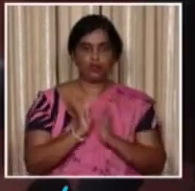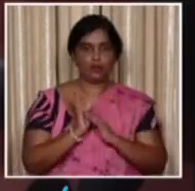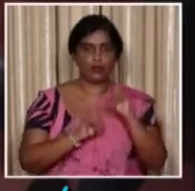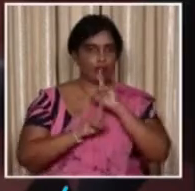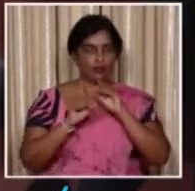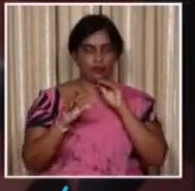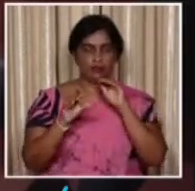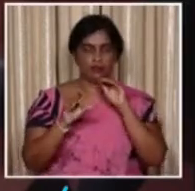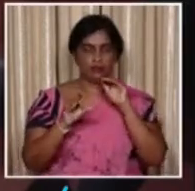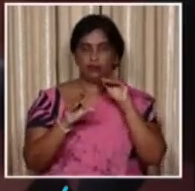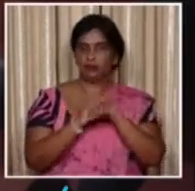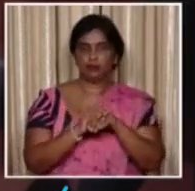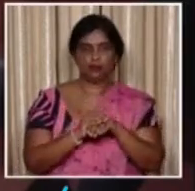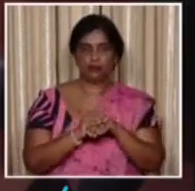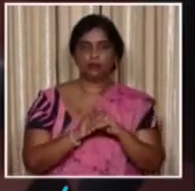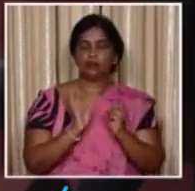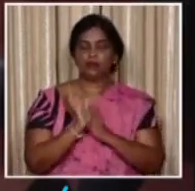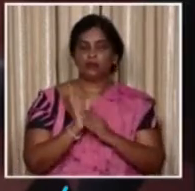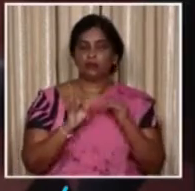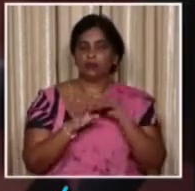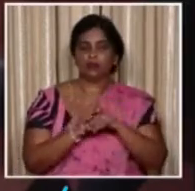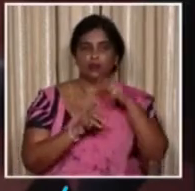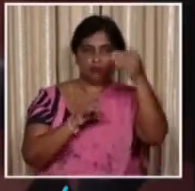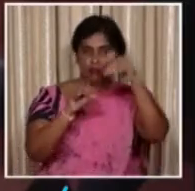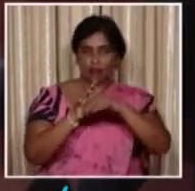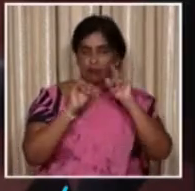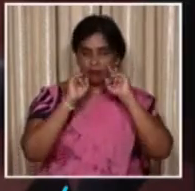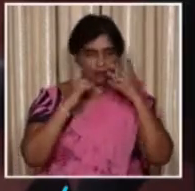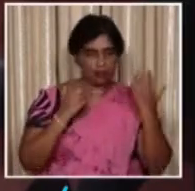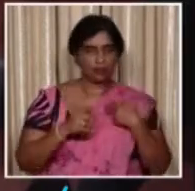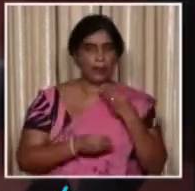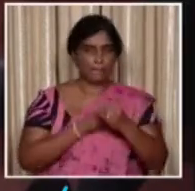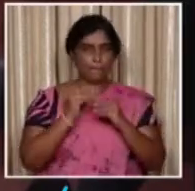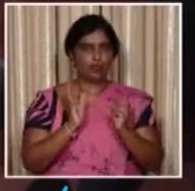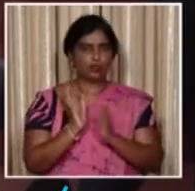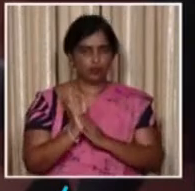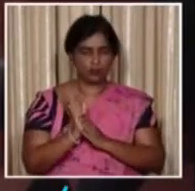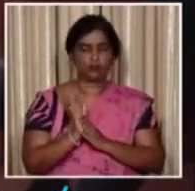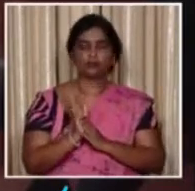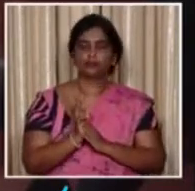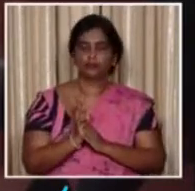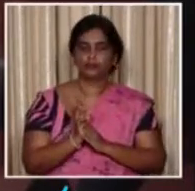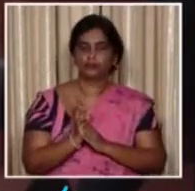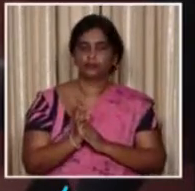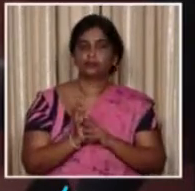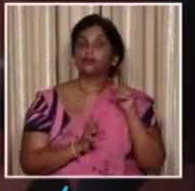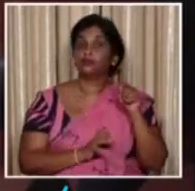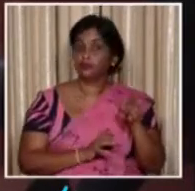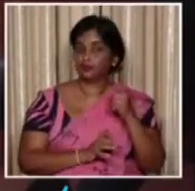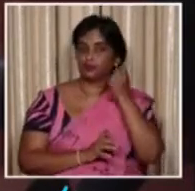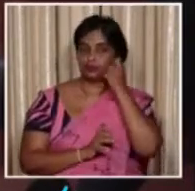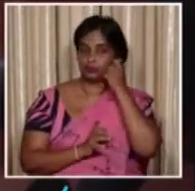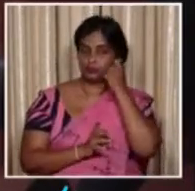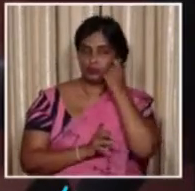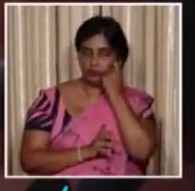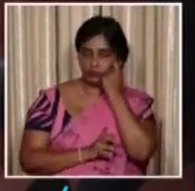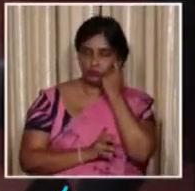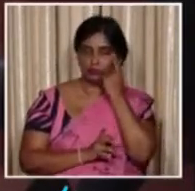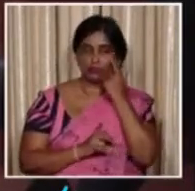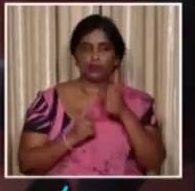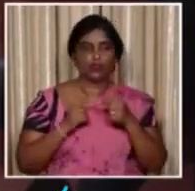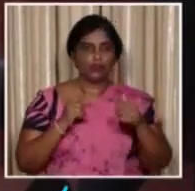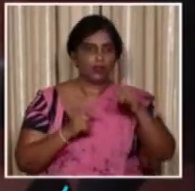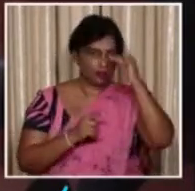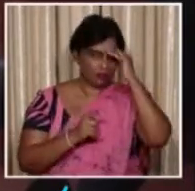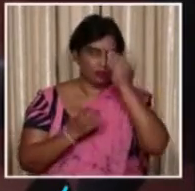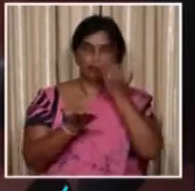රැස්වි කටයුතු පිළිබඳ කාර්ක සභා රැස්වි ඔබතුමා හිටියක් දන්නේ නැහැ බිස්නස් කමිටියකේ. ඒකද මේ යෝජනාව විපක්ෂ